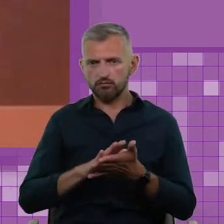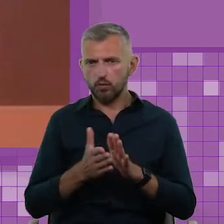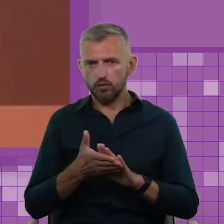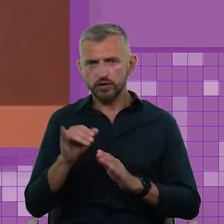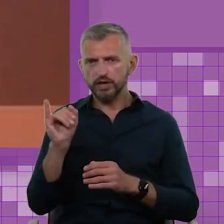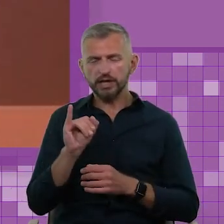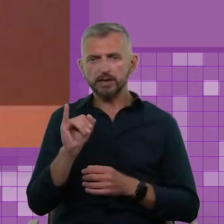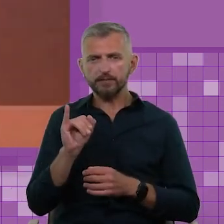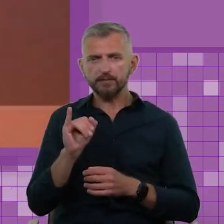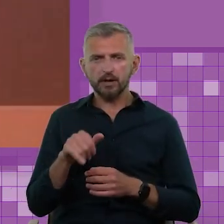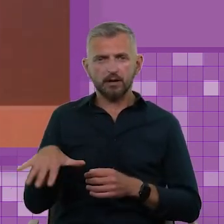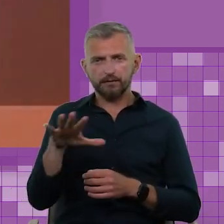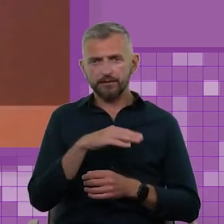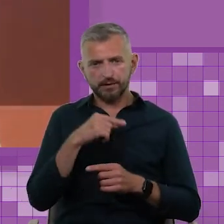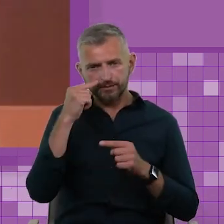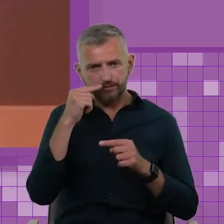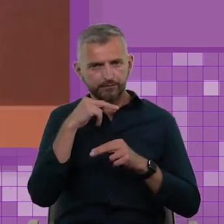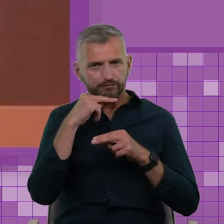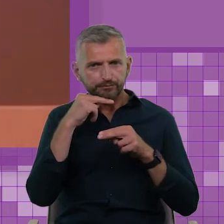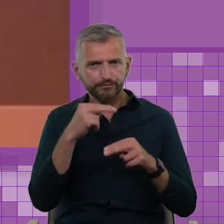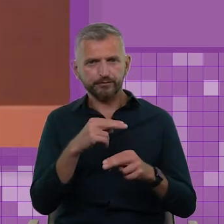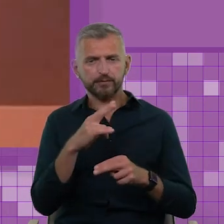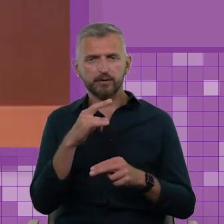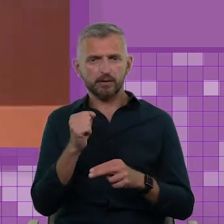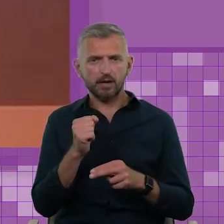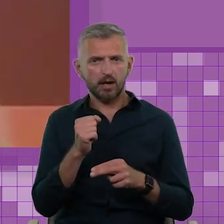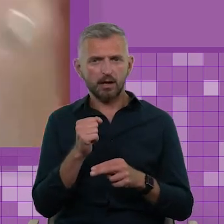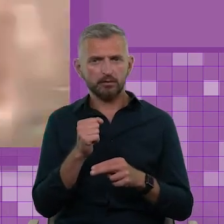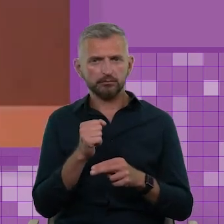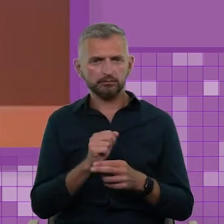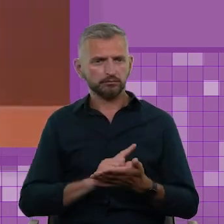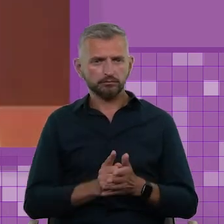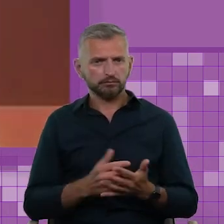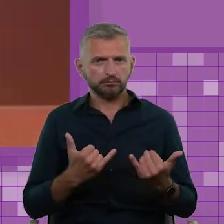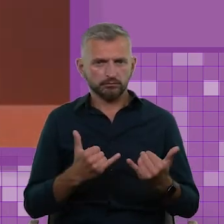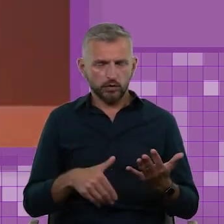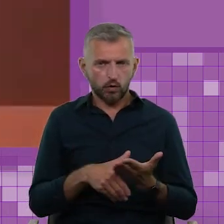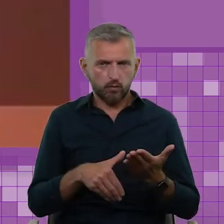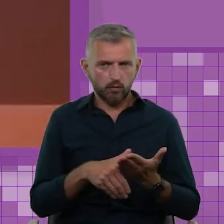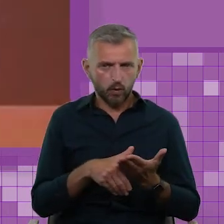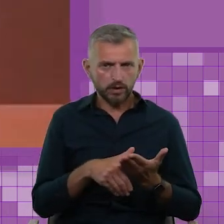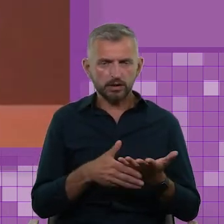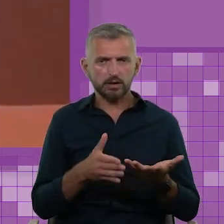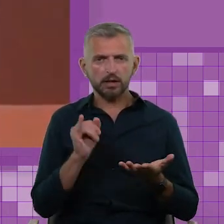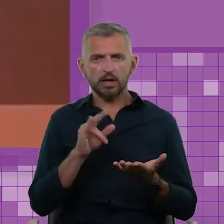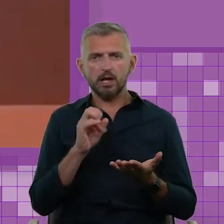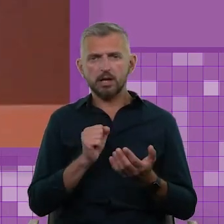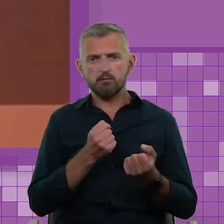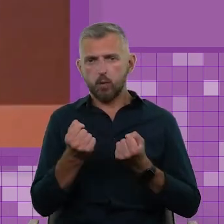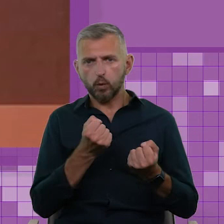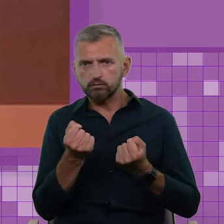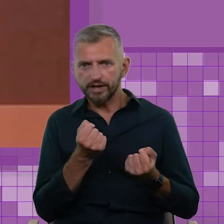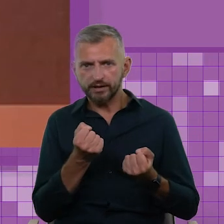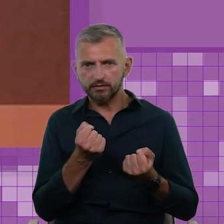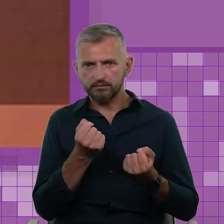і ми всі фокусуємося і концентруємося на невід'ємній допомозі, а також на боротьбі, так?